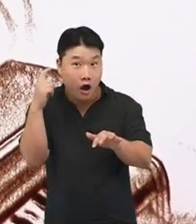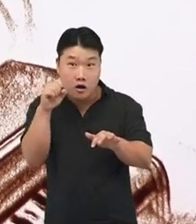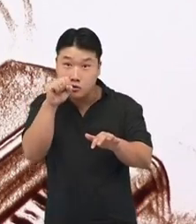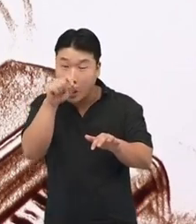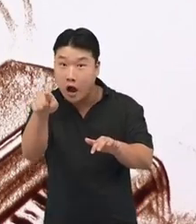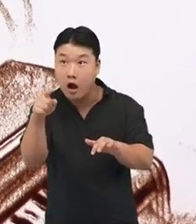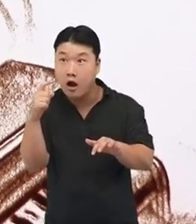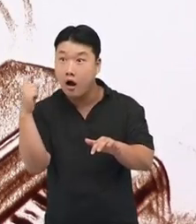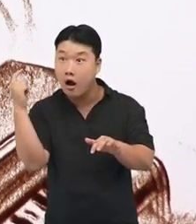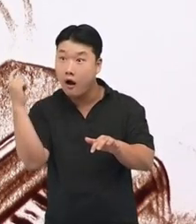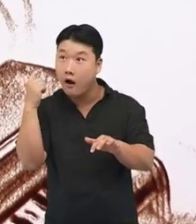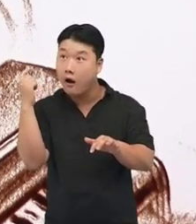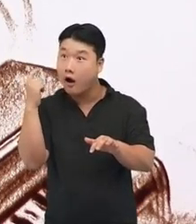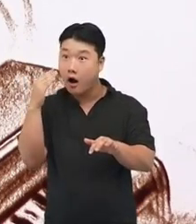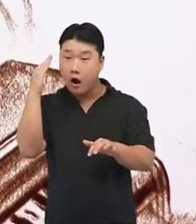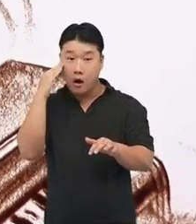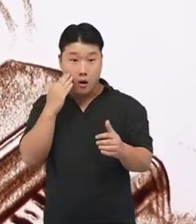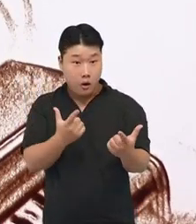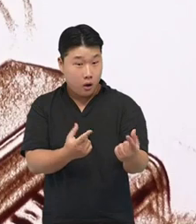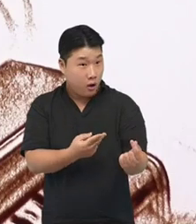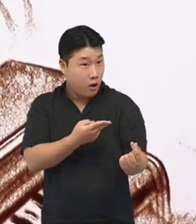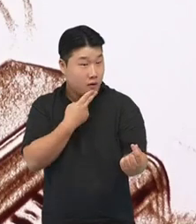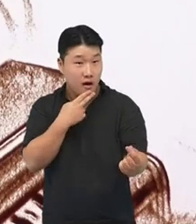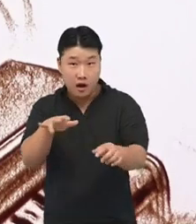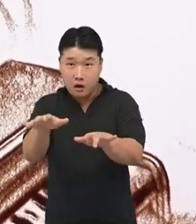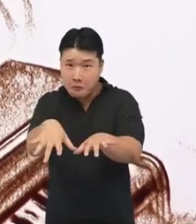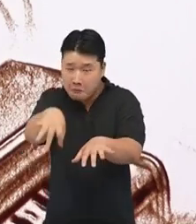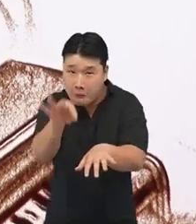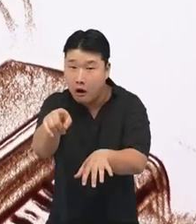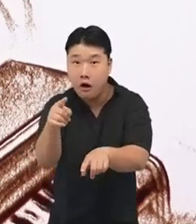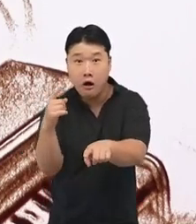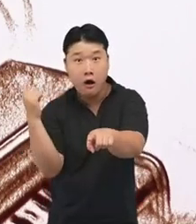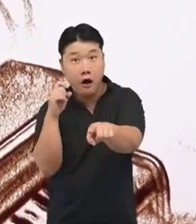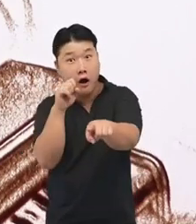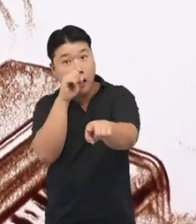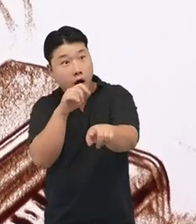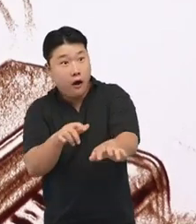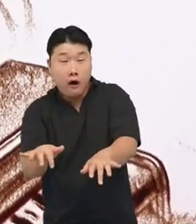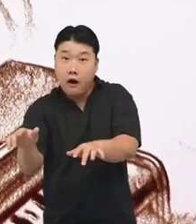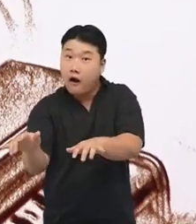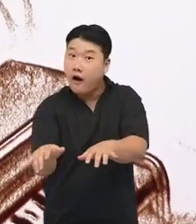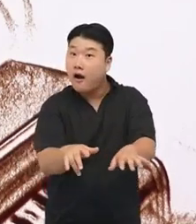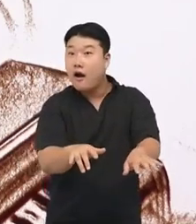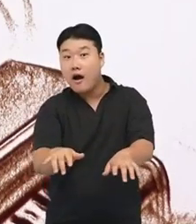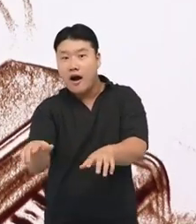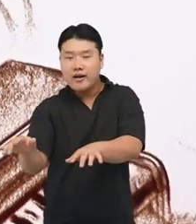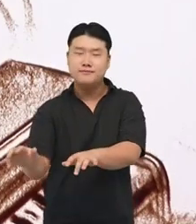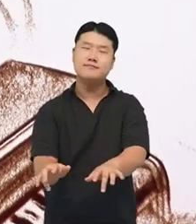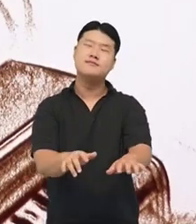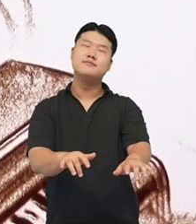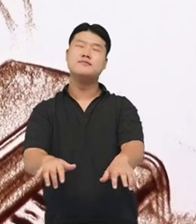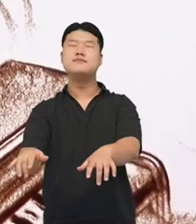소릴세. 소리가 참말로 곱구먼. 에피는 숨을 고르고 두 번째